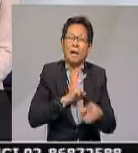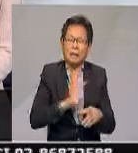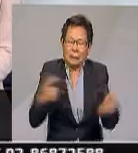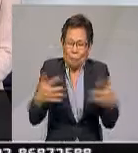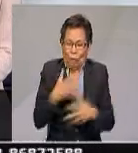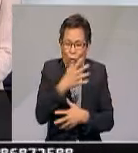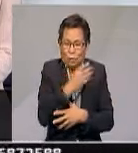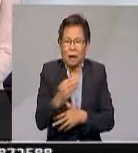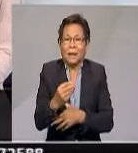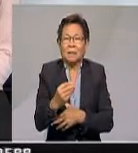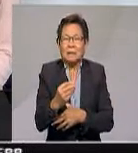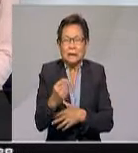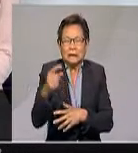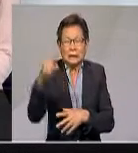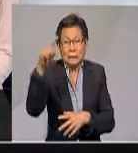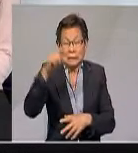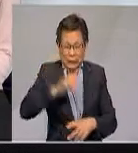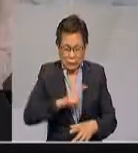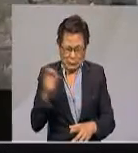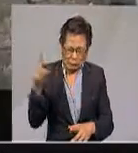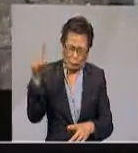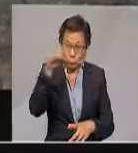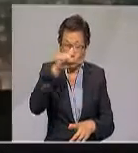dan radikalisme.